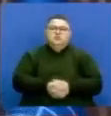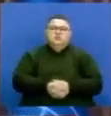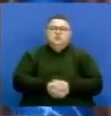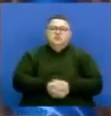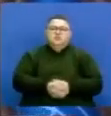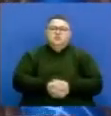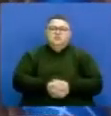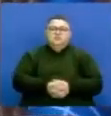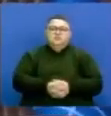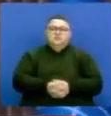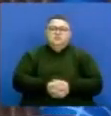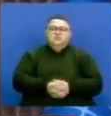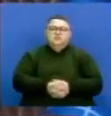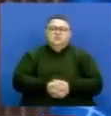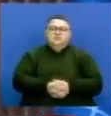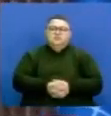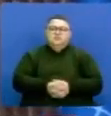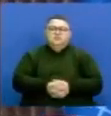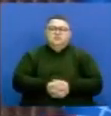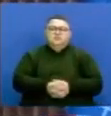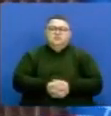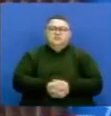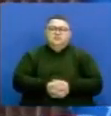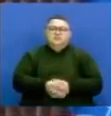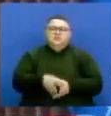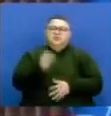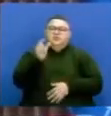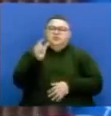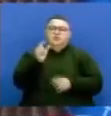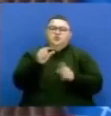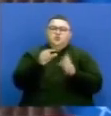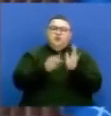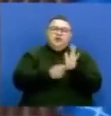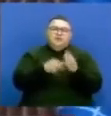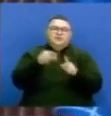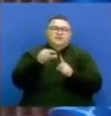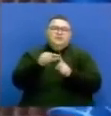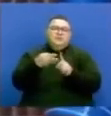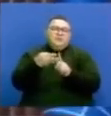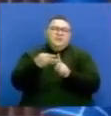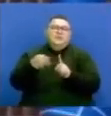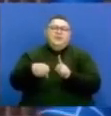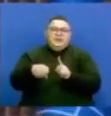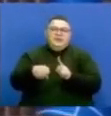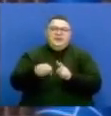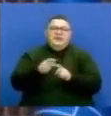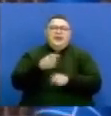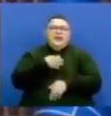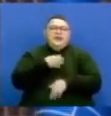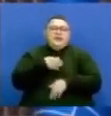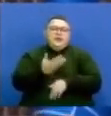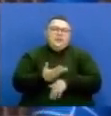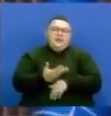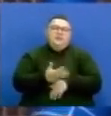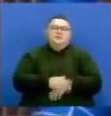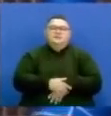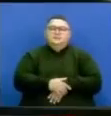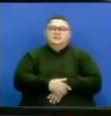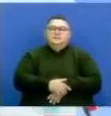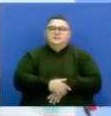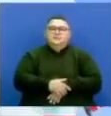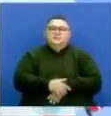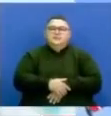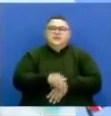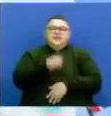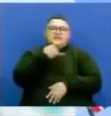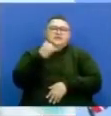observer kepada UN kepada UN, namun haknya dengan resolusi ini haknya